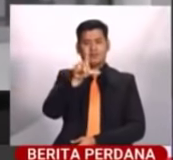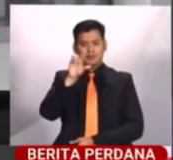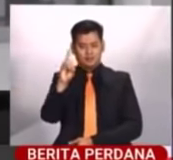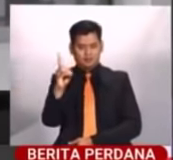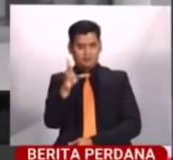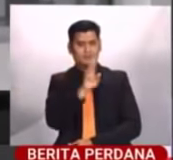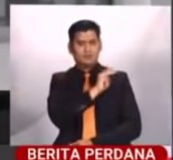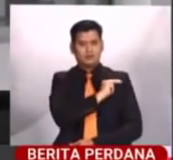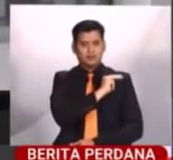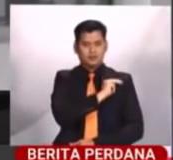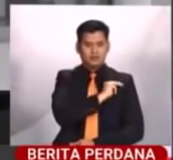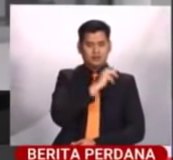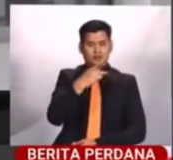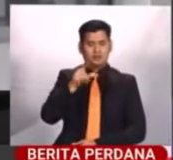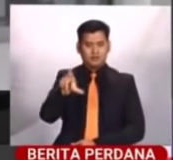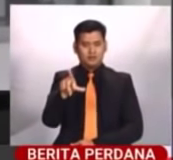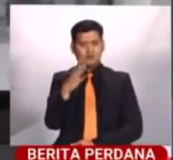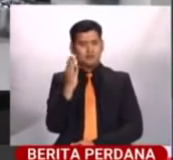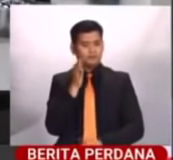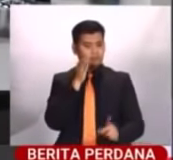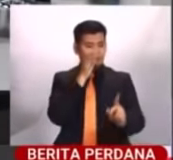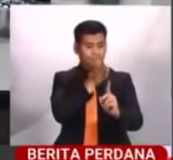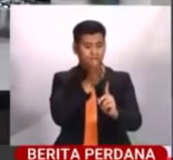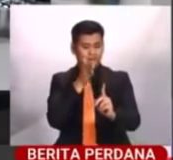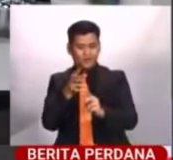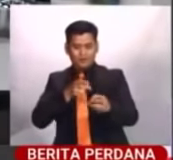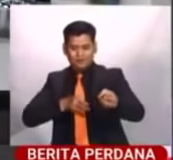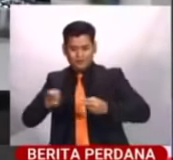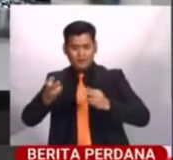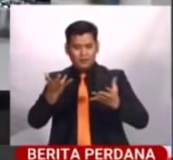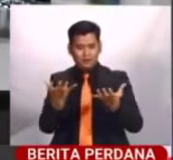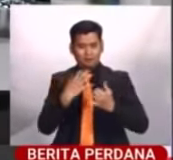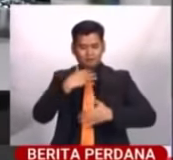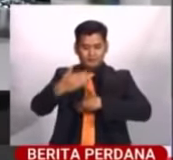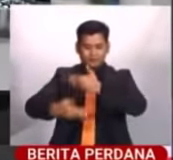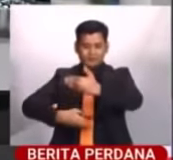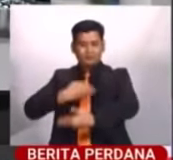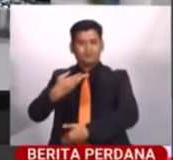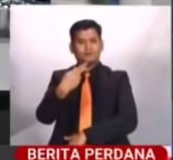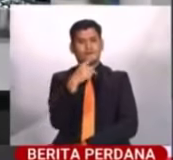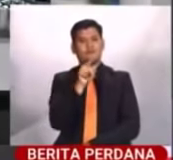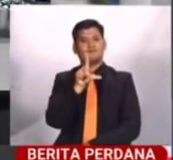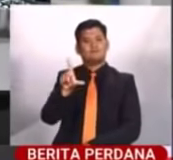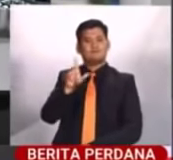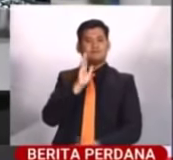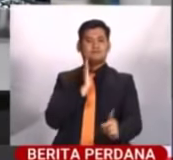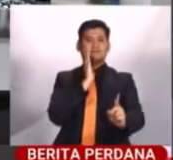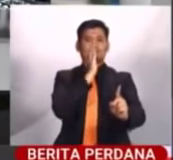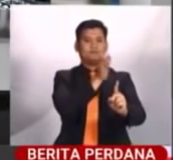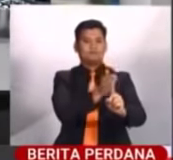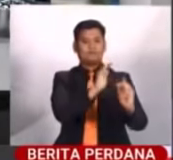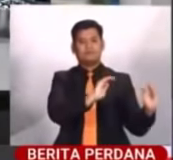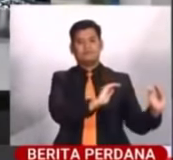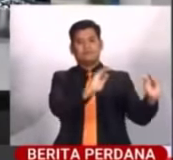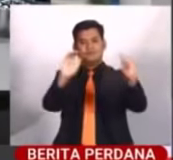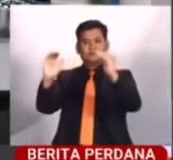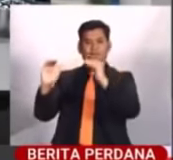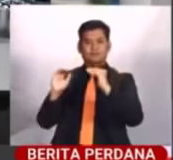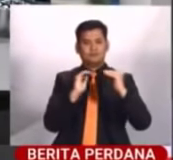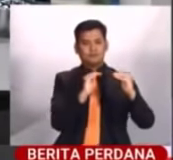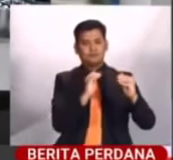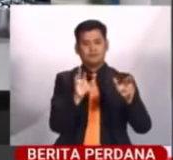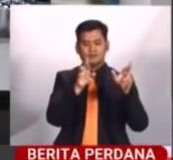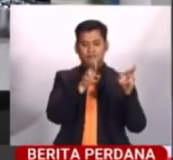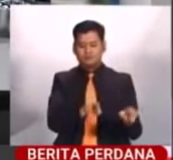PSKL 2040 menetapkan hala 7 usaha memajukan Kuala Lumpur yang menyasarkan keseimbangan dalam